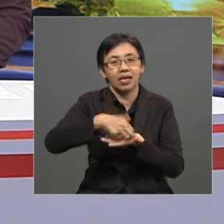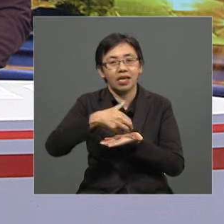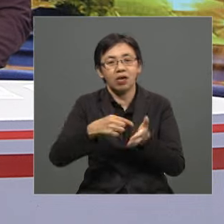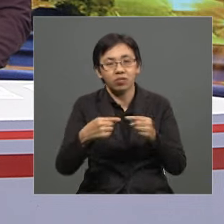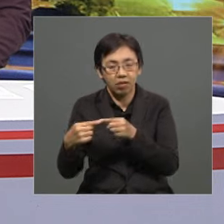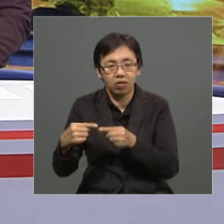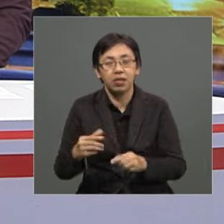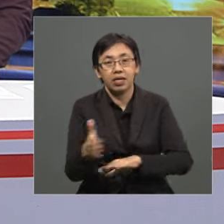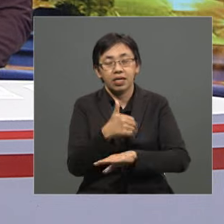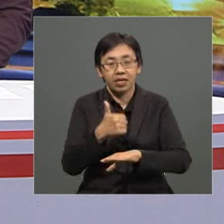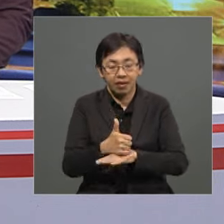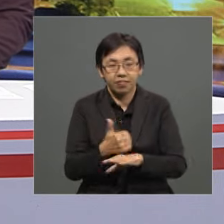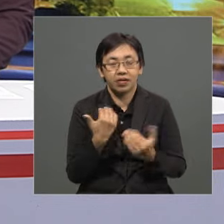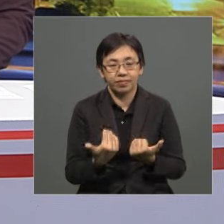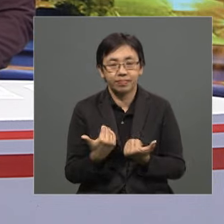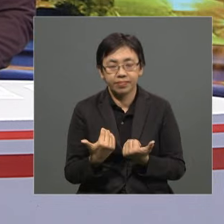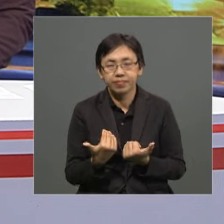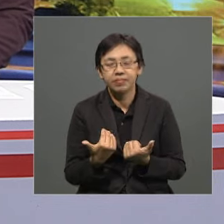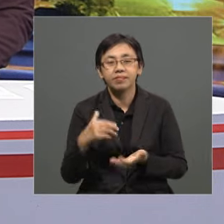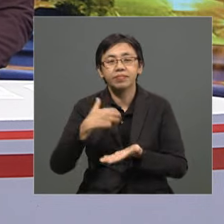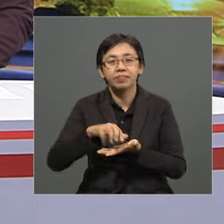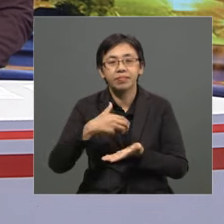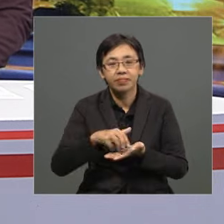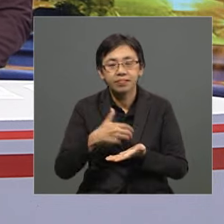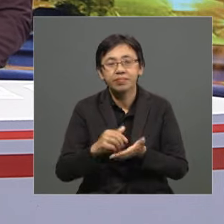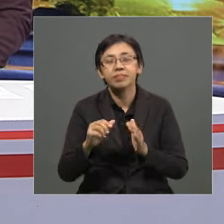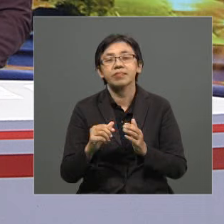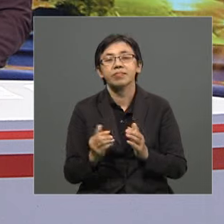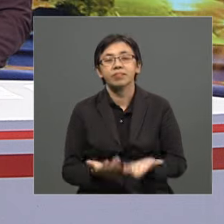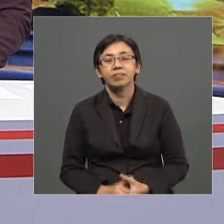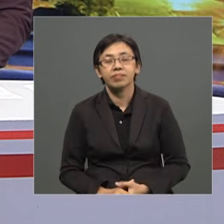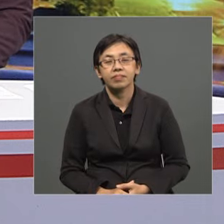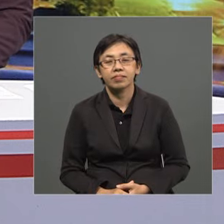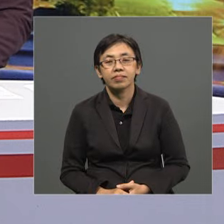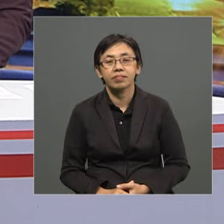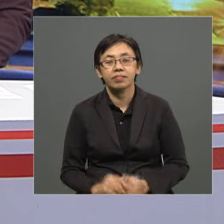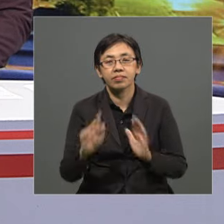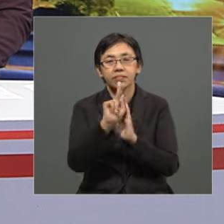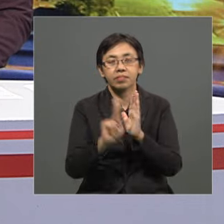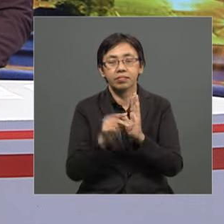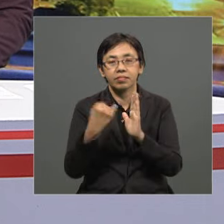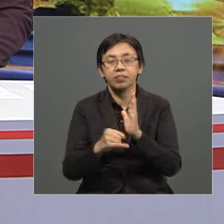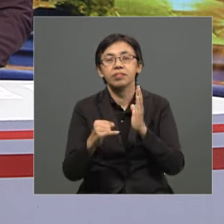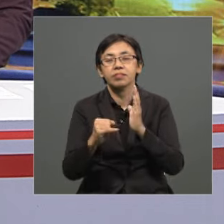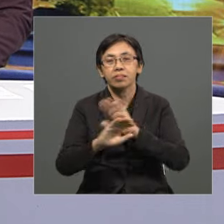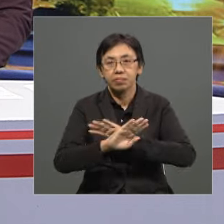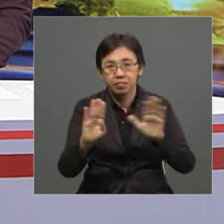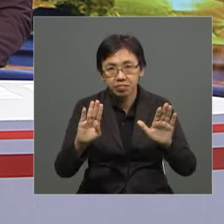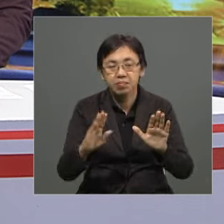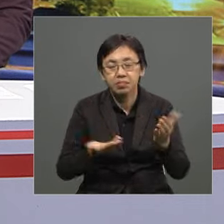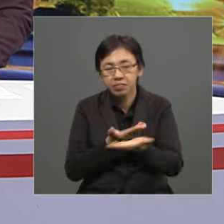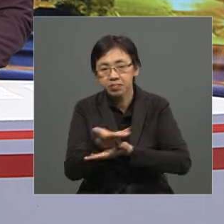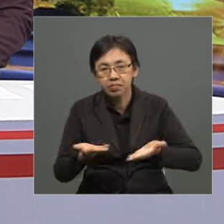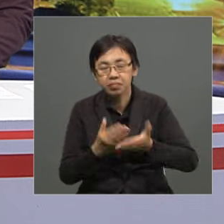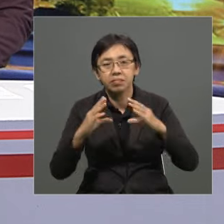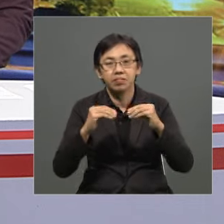เคลื่อนไหวทางการเมืองกันบ้างนะคะวันนี้มีความคืบหน้าเกี่ยวกับร่างศึกษาพระราชบัญญัตินิรโทษกรรมนะคะเมื่อวานนี้ในที่ประชุมสภา